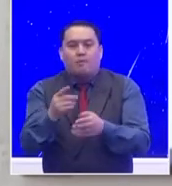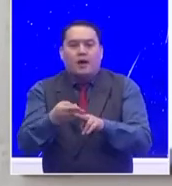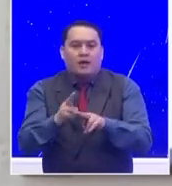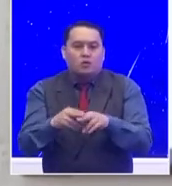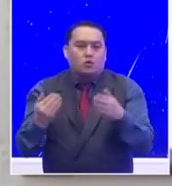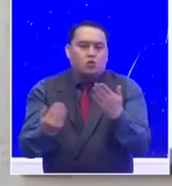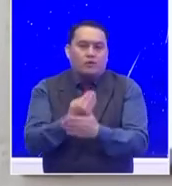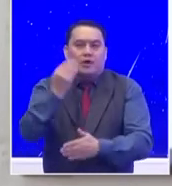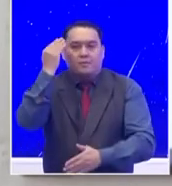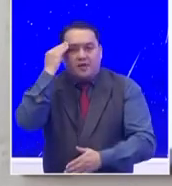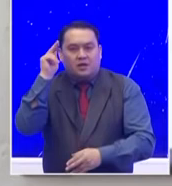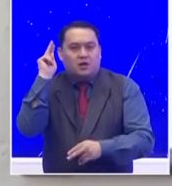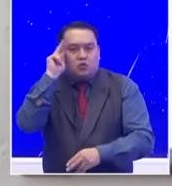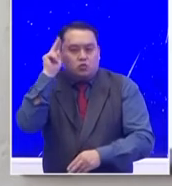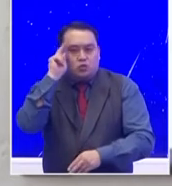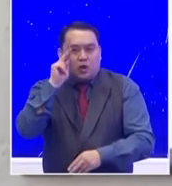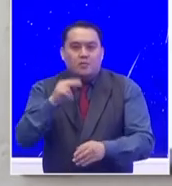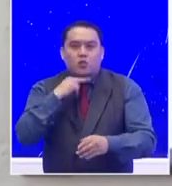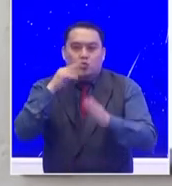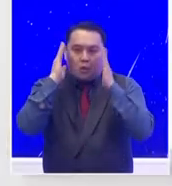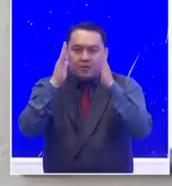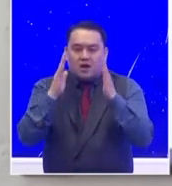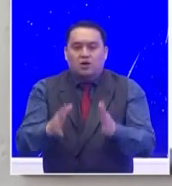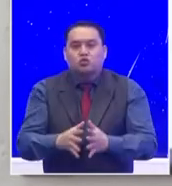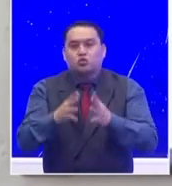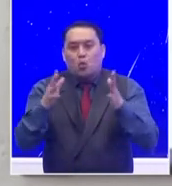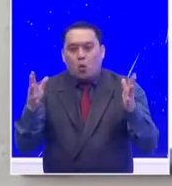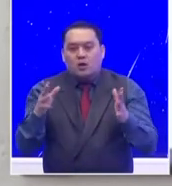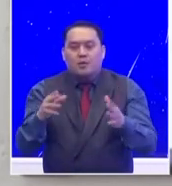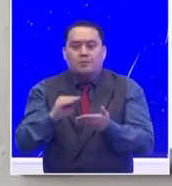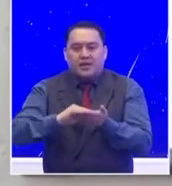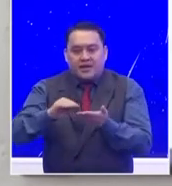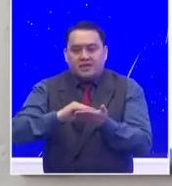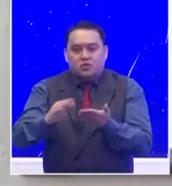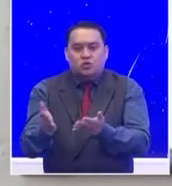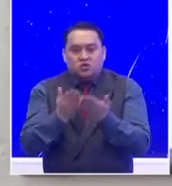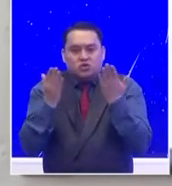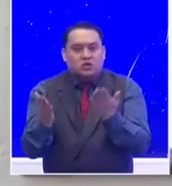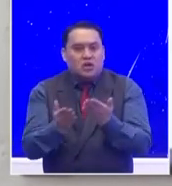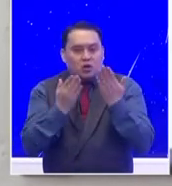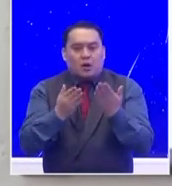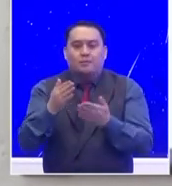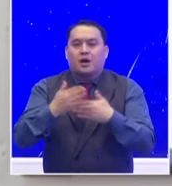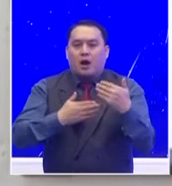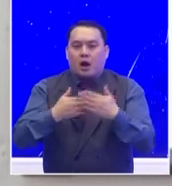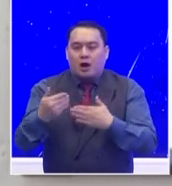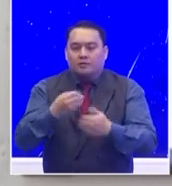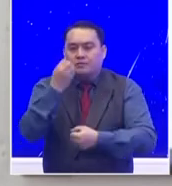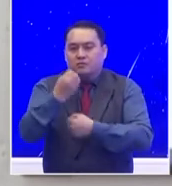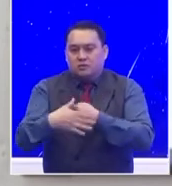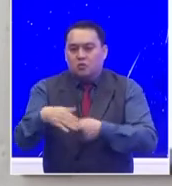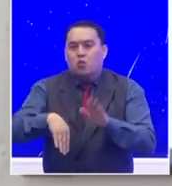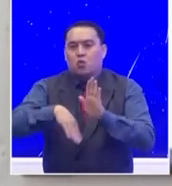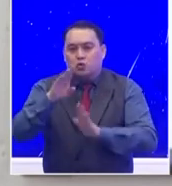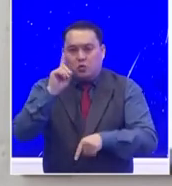по новой методике изучения латиницы мы уделяем большое внимание письменности и чтению. Благодаря практике ученики центра смогут